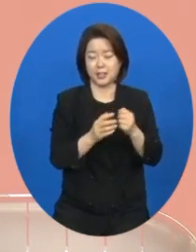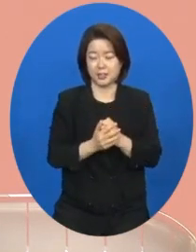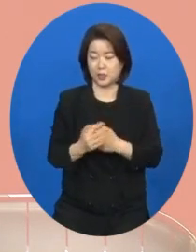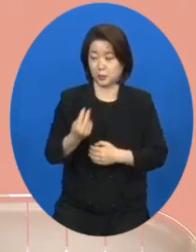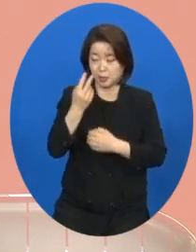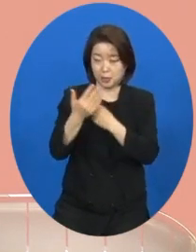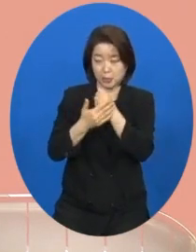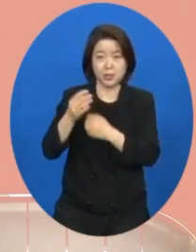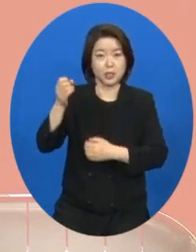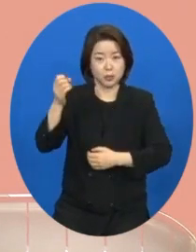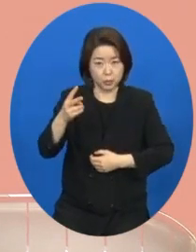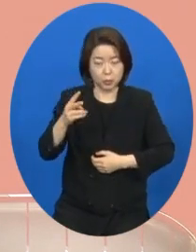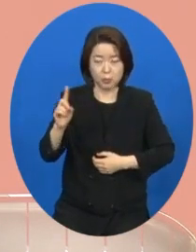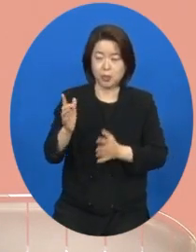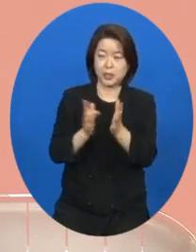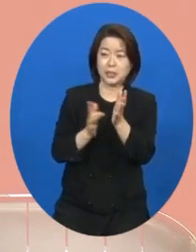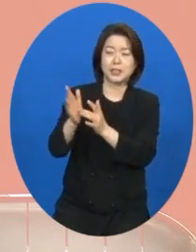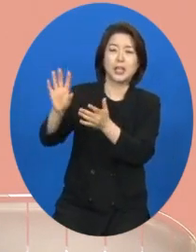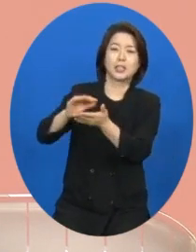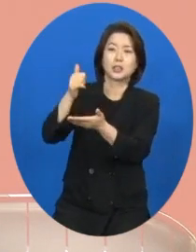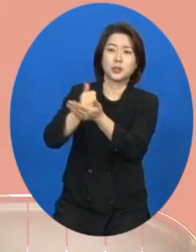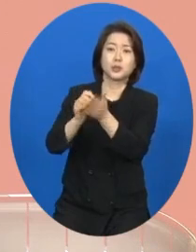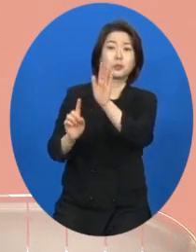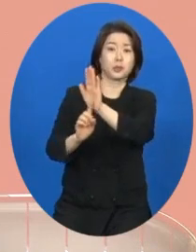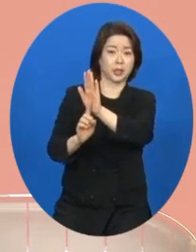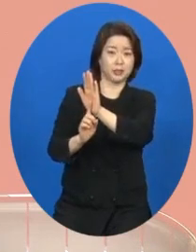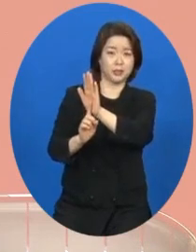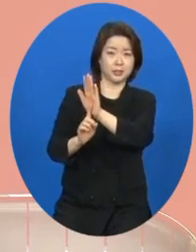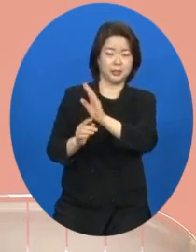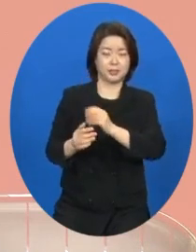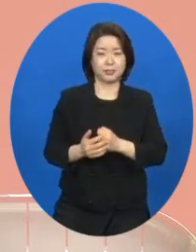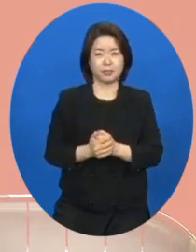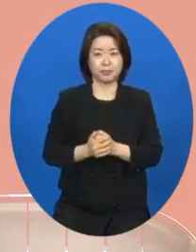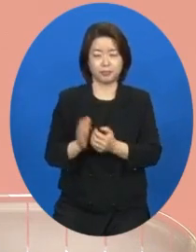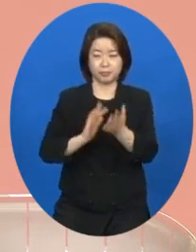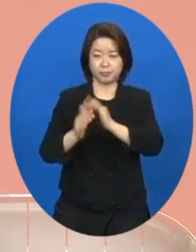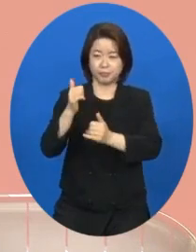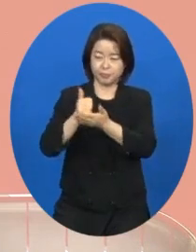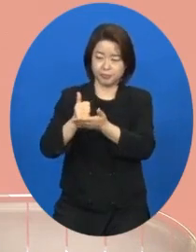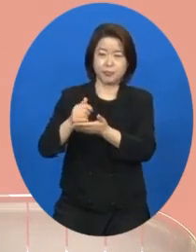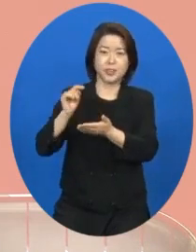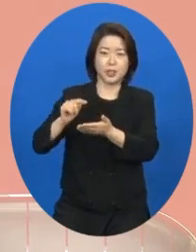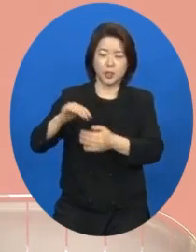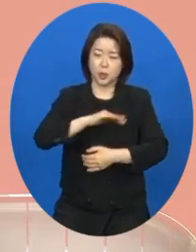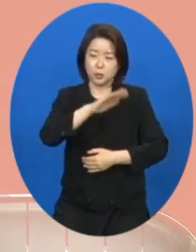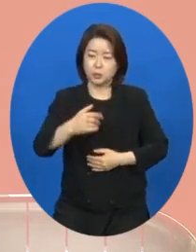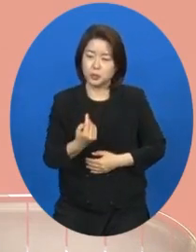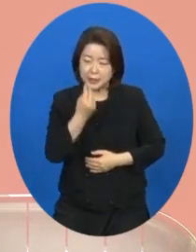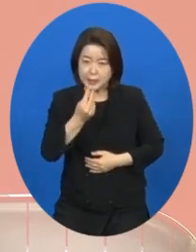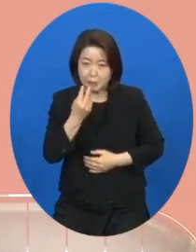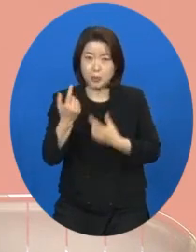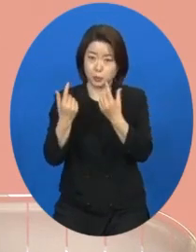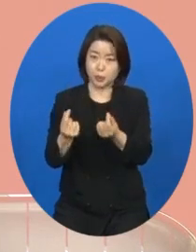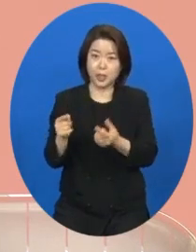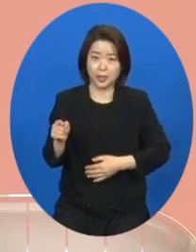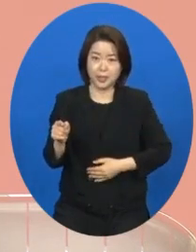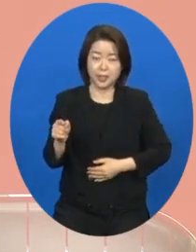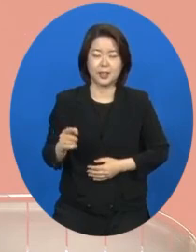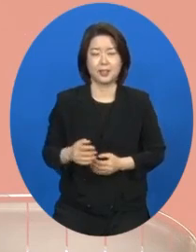은혜는 예수 그리스도를 상징해요. 예수 그리스도 그분이 우리의 생명이시니까.